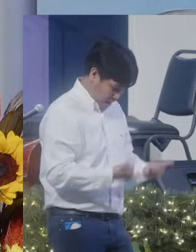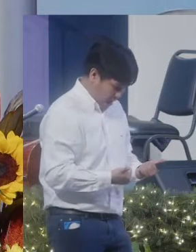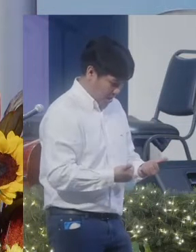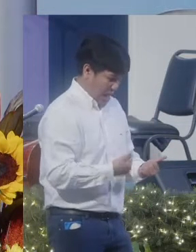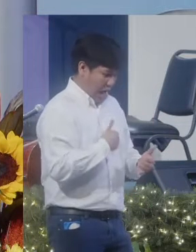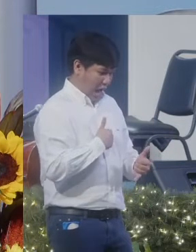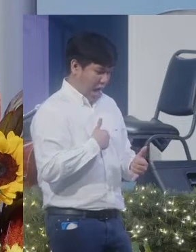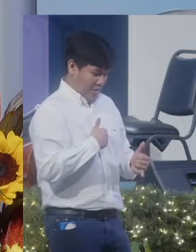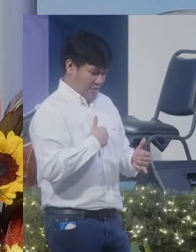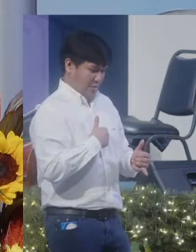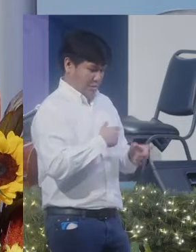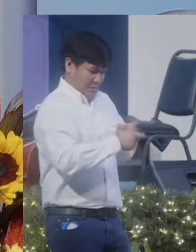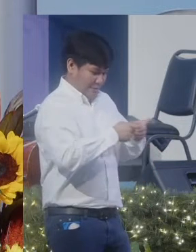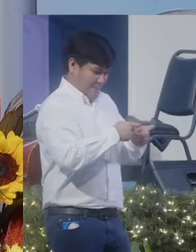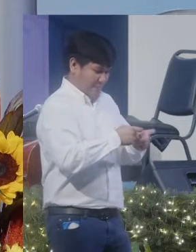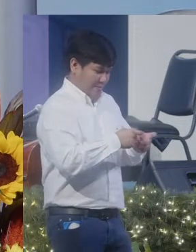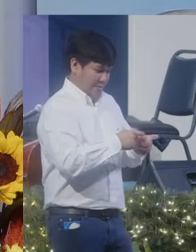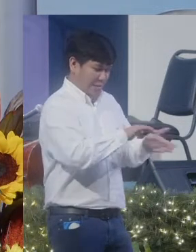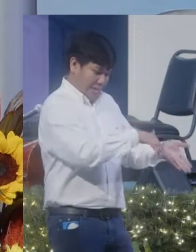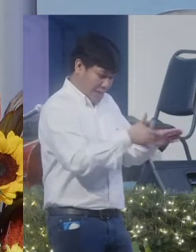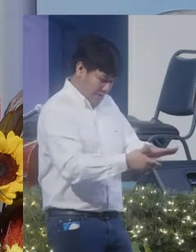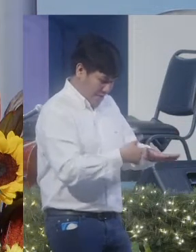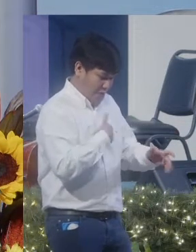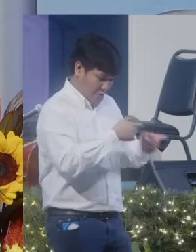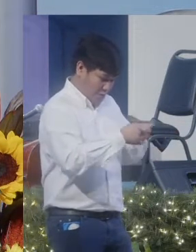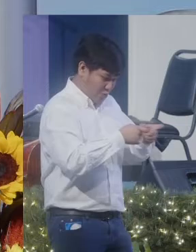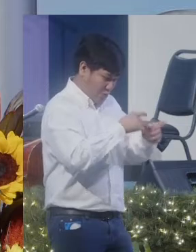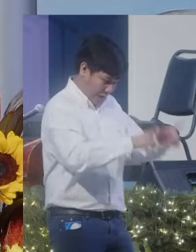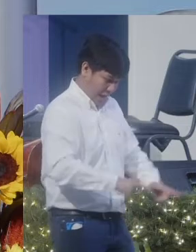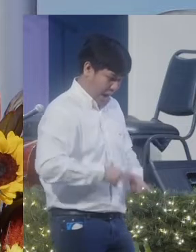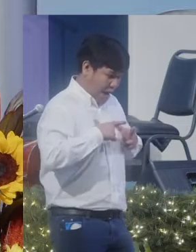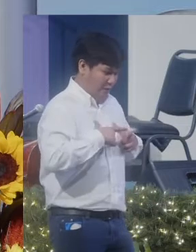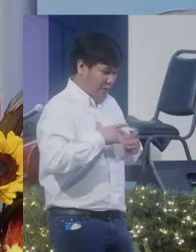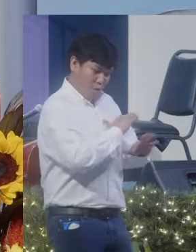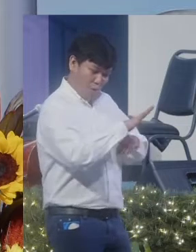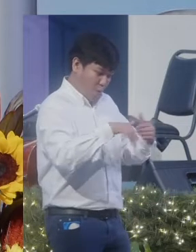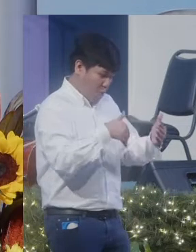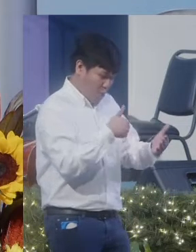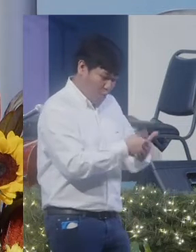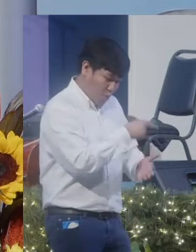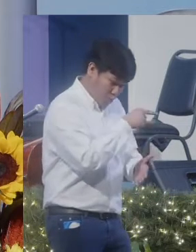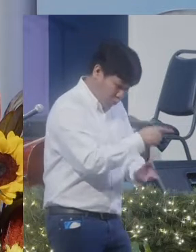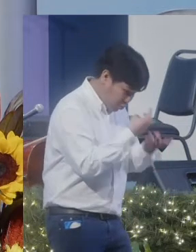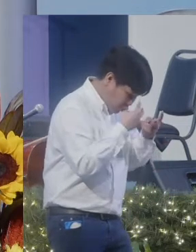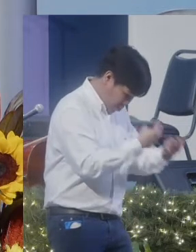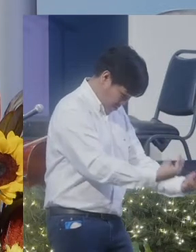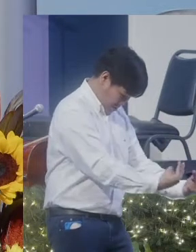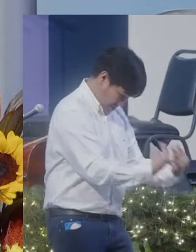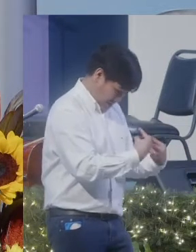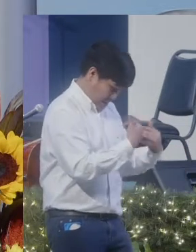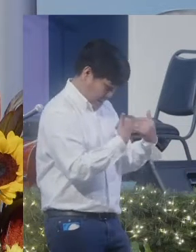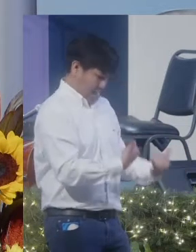have the keys of death and Hades. Write therefore the things that you have seen."